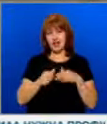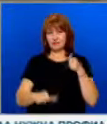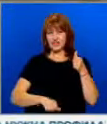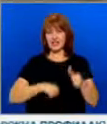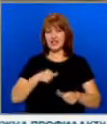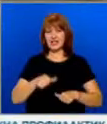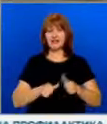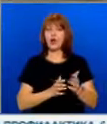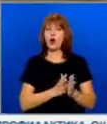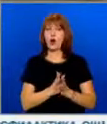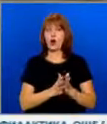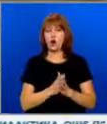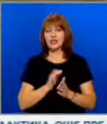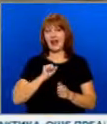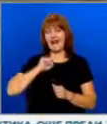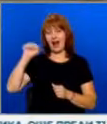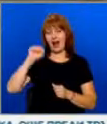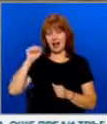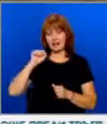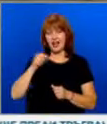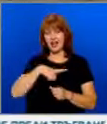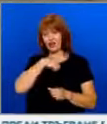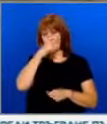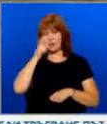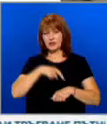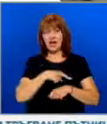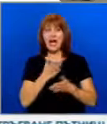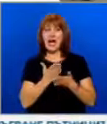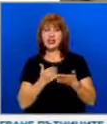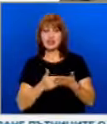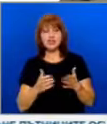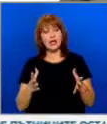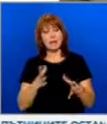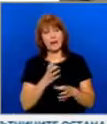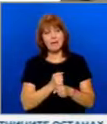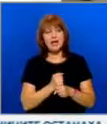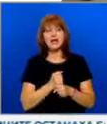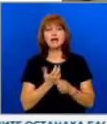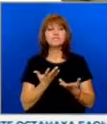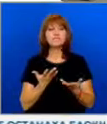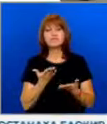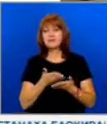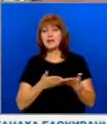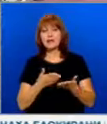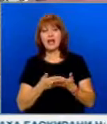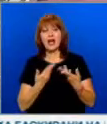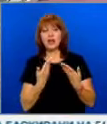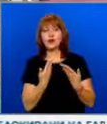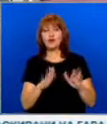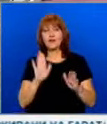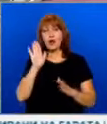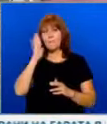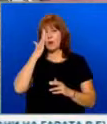изнерви чакащите на гарата в най-горещите часове, а част от пътниците намериха подръчни материали, за да отворят